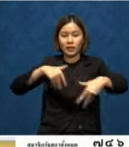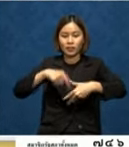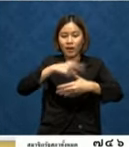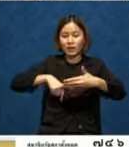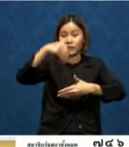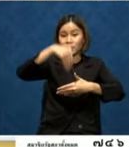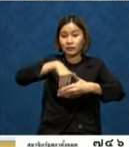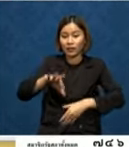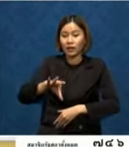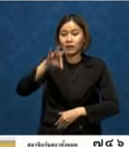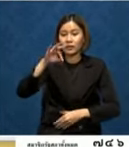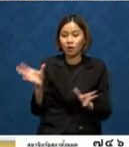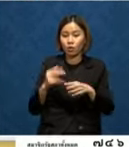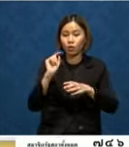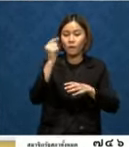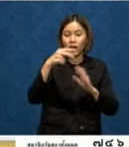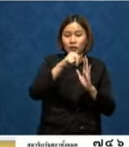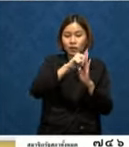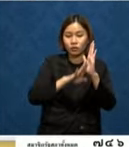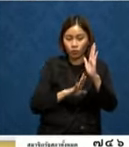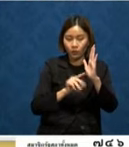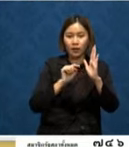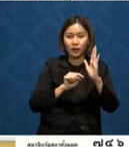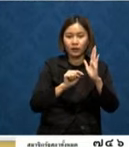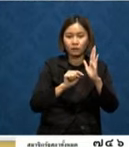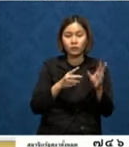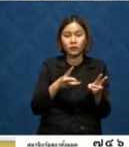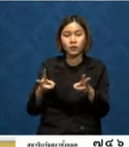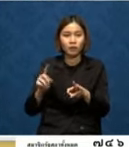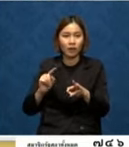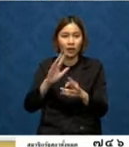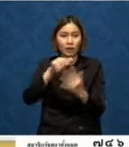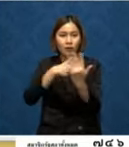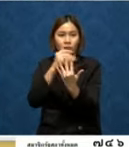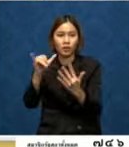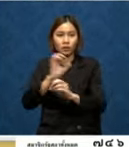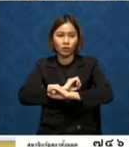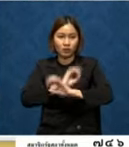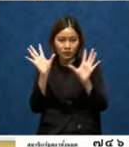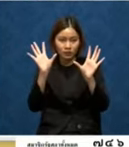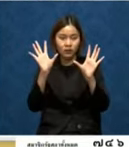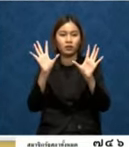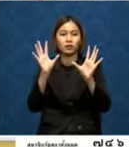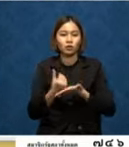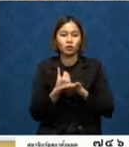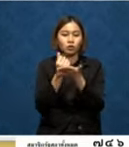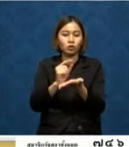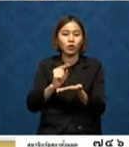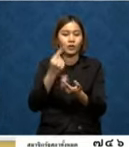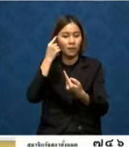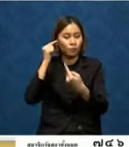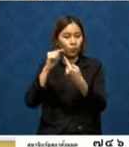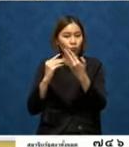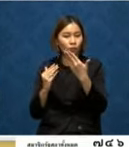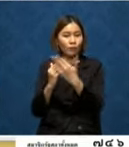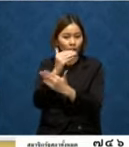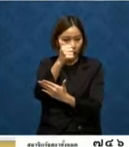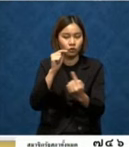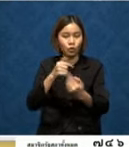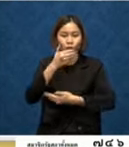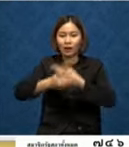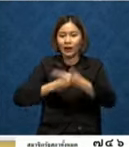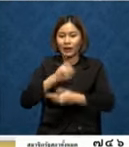นี้บวกกับนโยบายภายในและทิศทางยุทธศาสตร์ที่ชัดเจนจะสามารถบรรลุการเจรจาการค้า